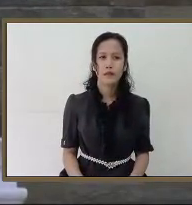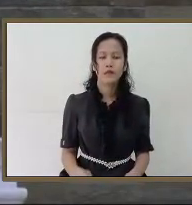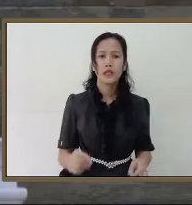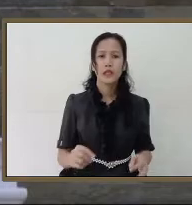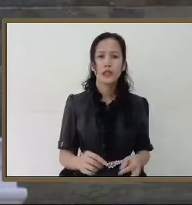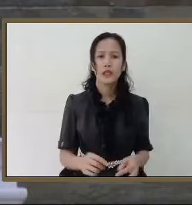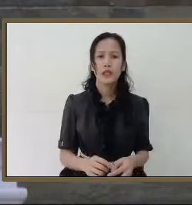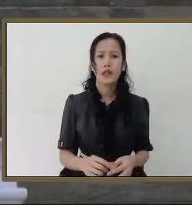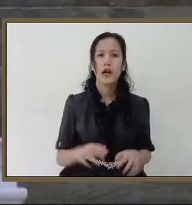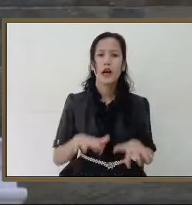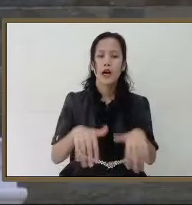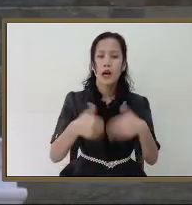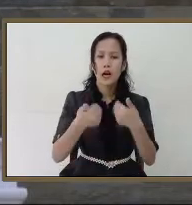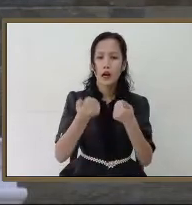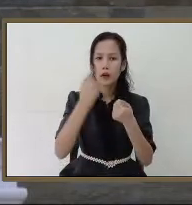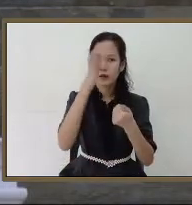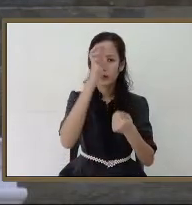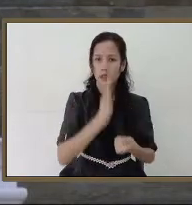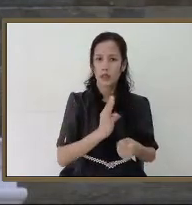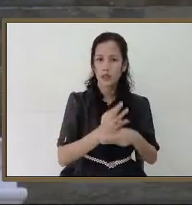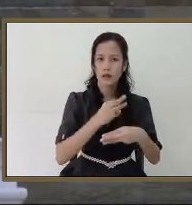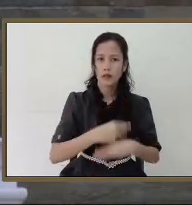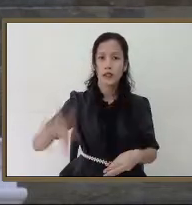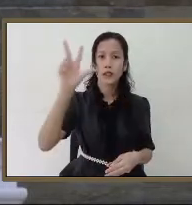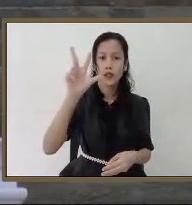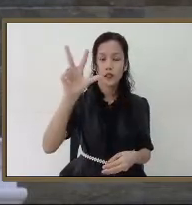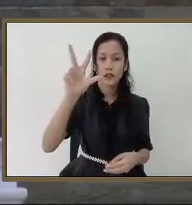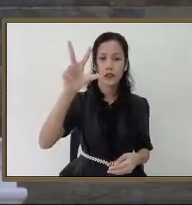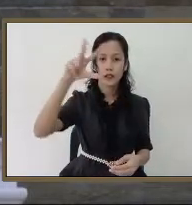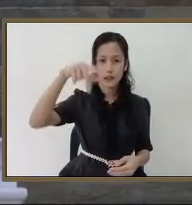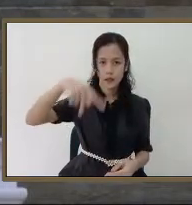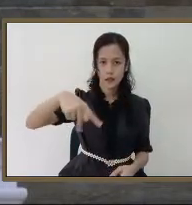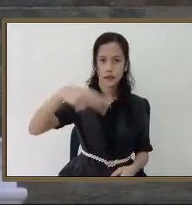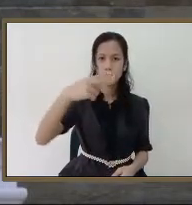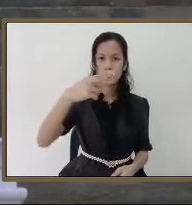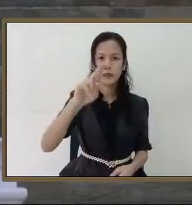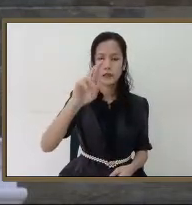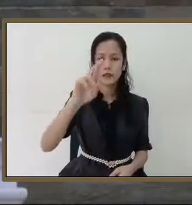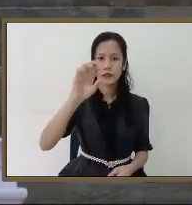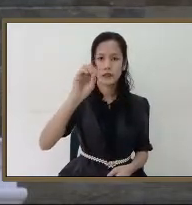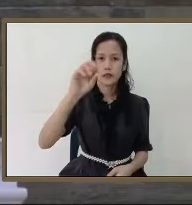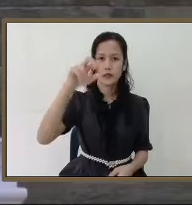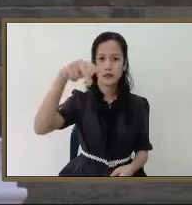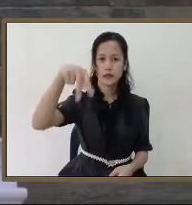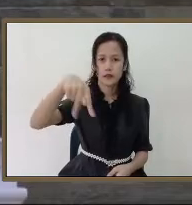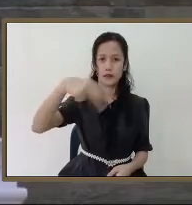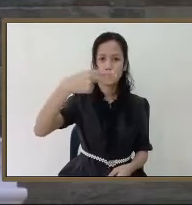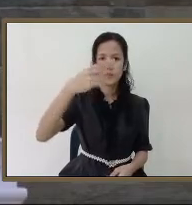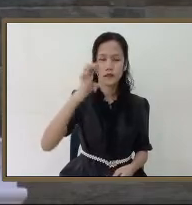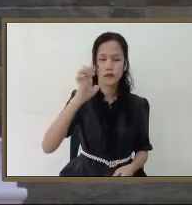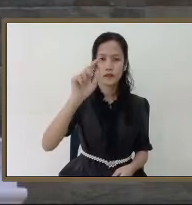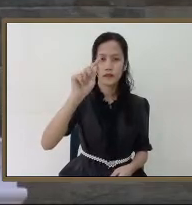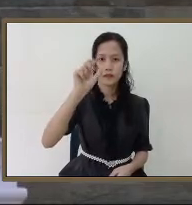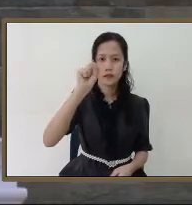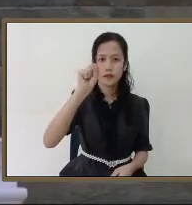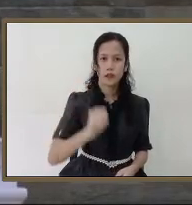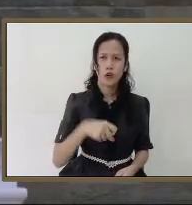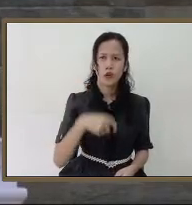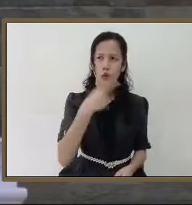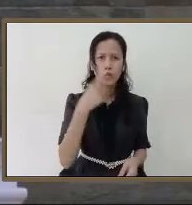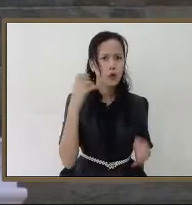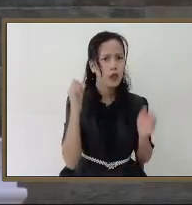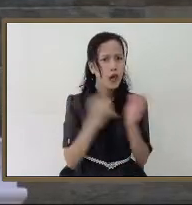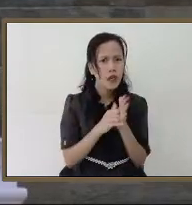His people. Okay? Three prophets among His people during the post-exilic period. Sino-sino po yung